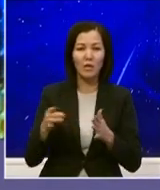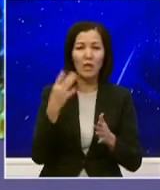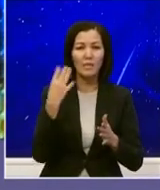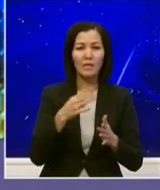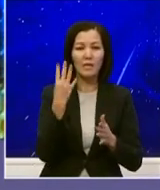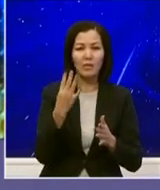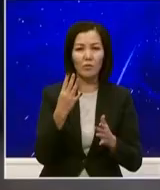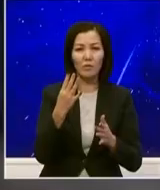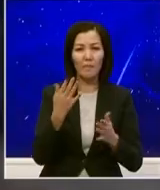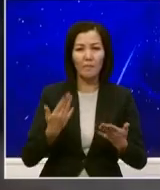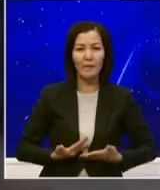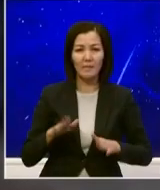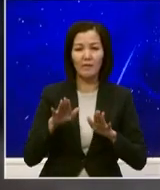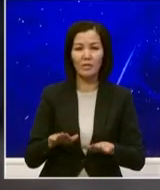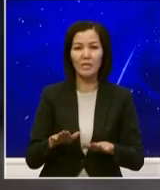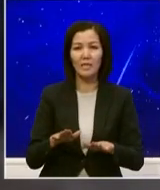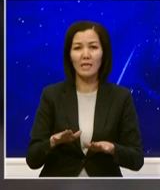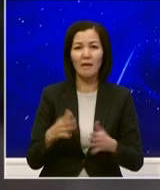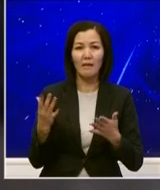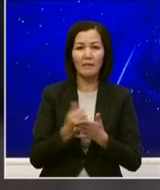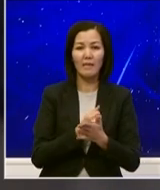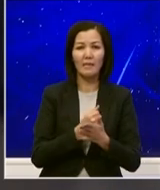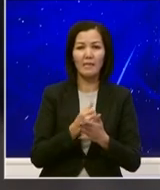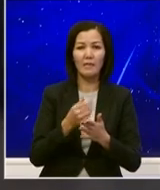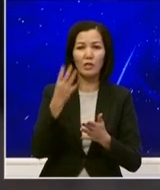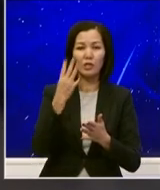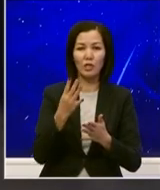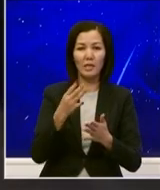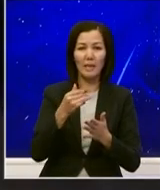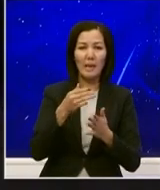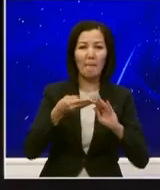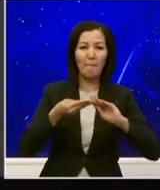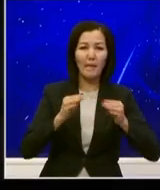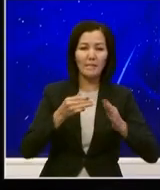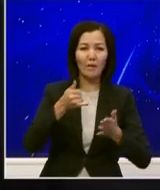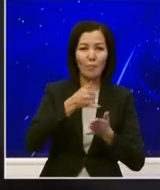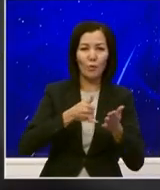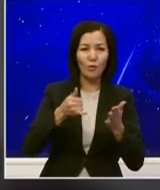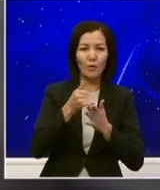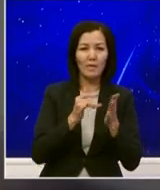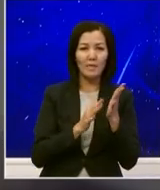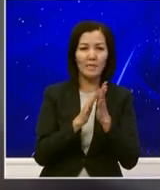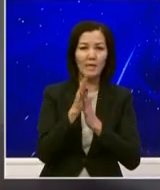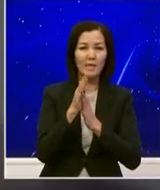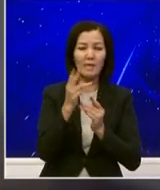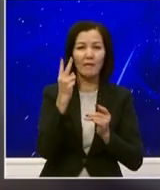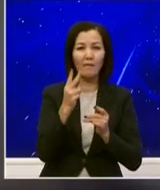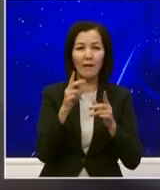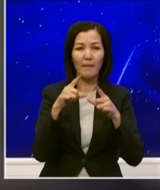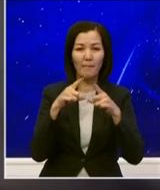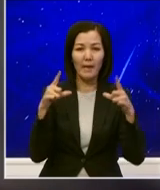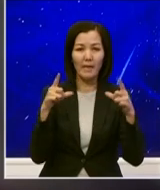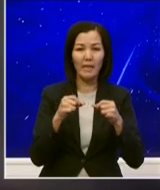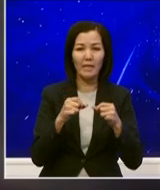43-летнего местного жителя найдены и изъяты 4 пластмассовые бутылки с содержимым растительного происхождения и 2 пакета с